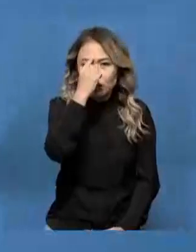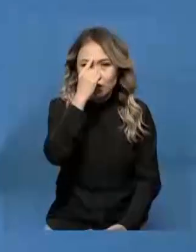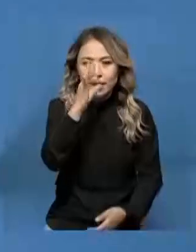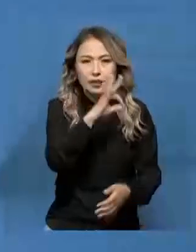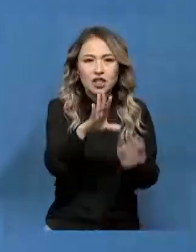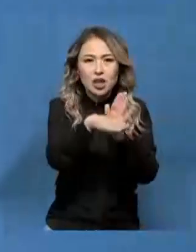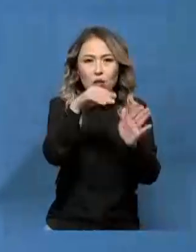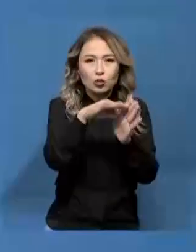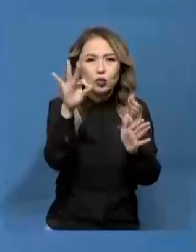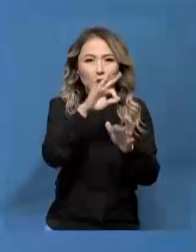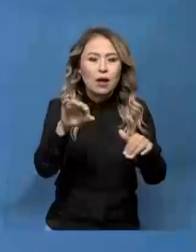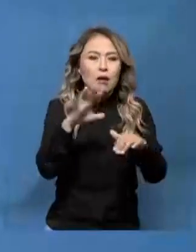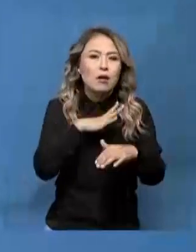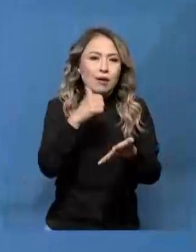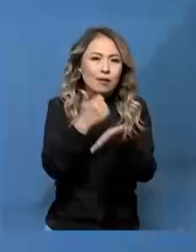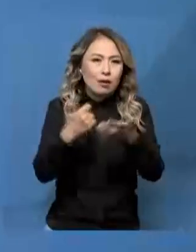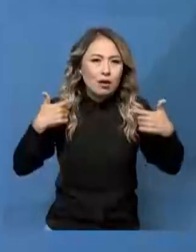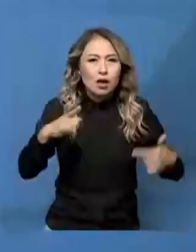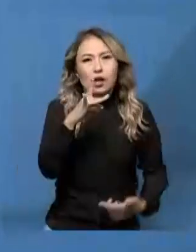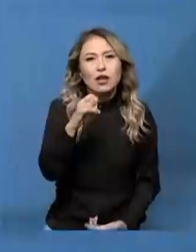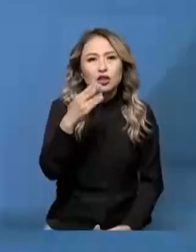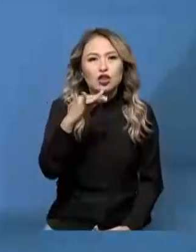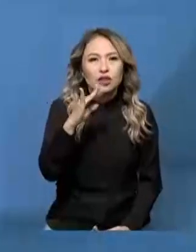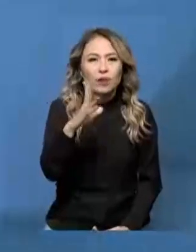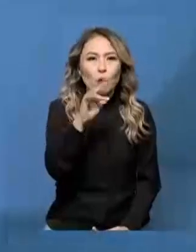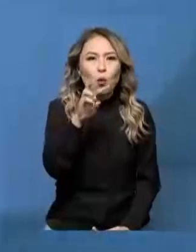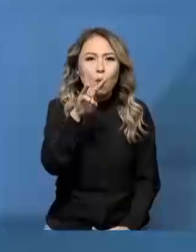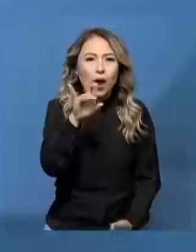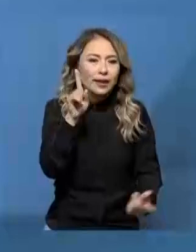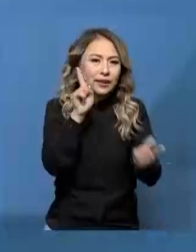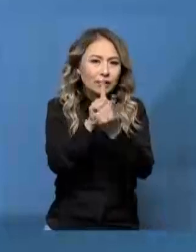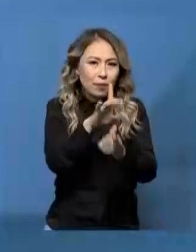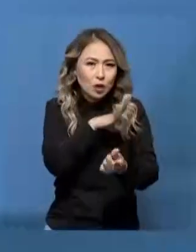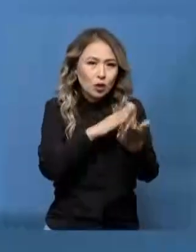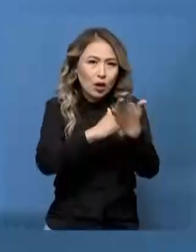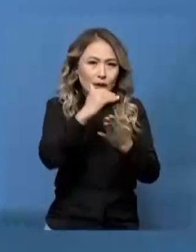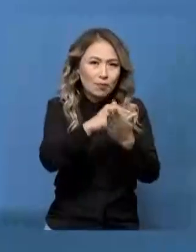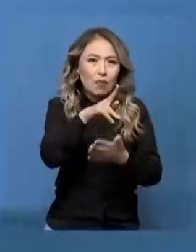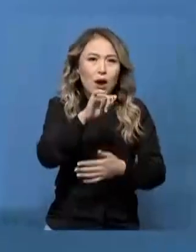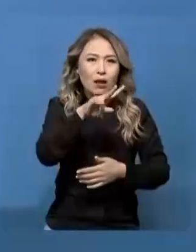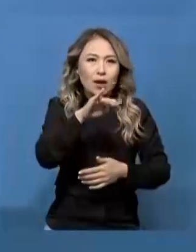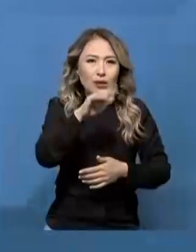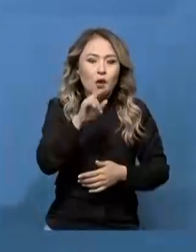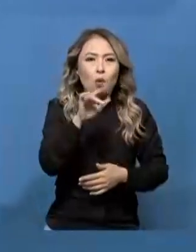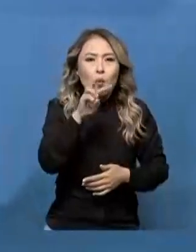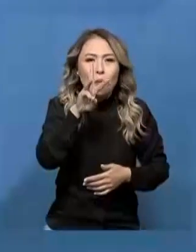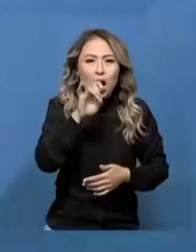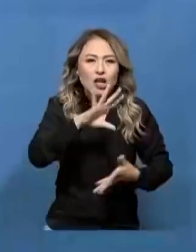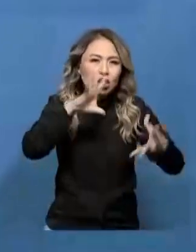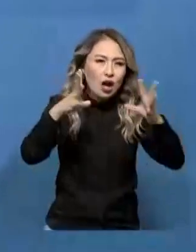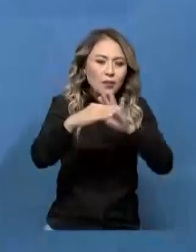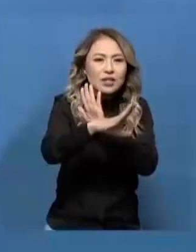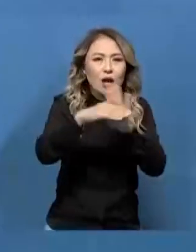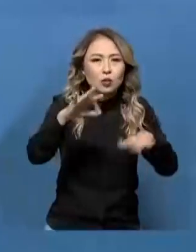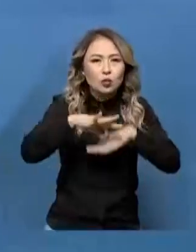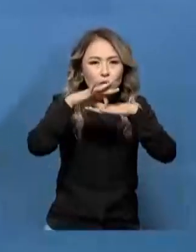пен Үндістанның сайлау жөніндегі бас комиссары Раджив Кумардың кездесуі кезінде айтылды. Жоғары палата спикері Кумарды елде жалпы